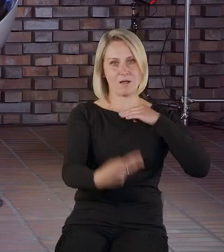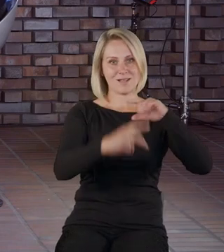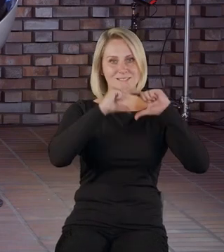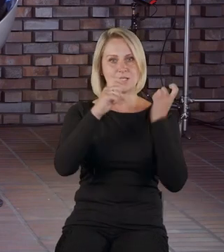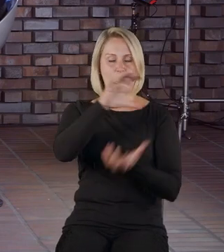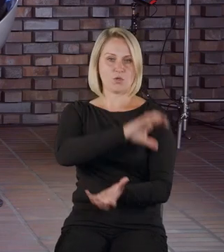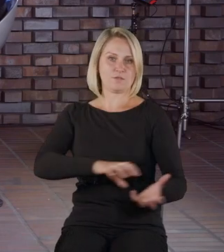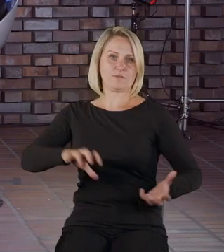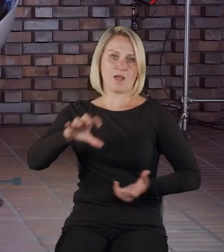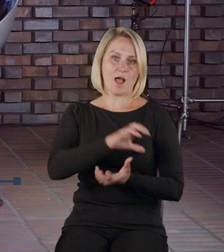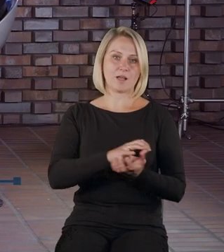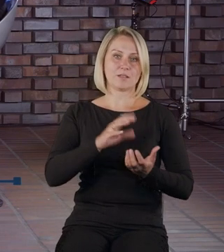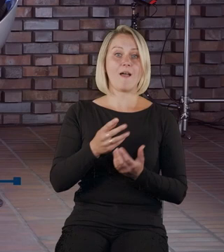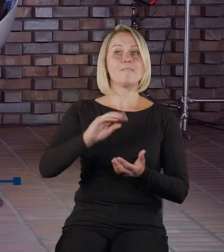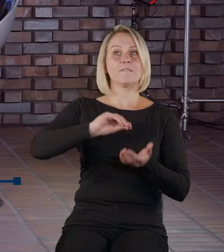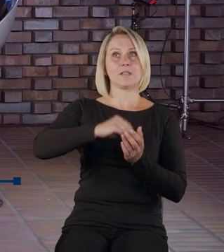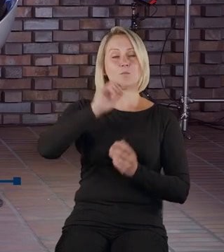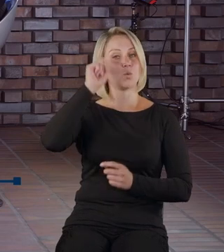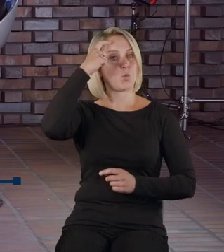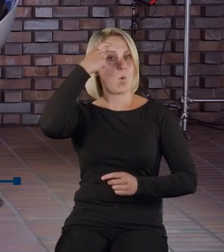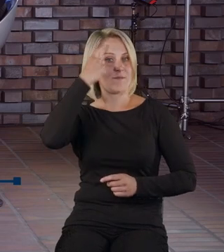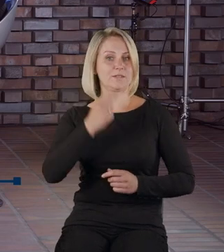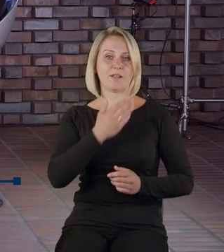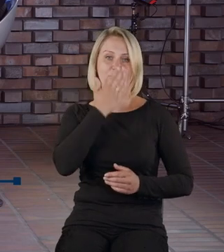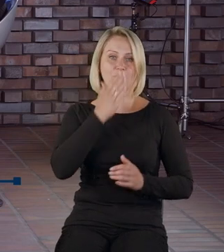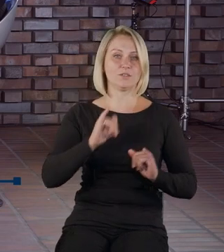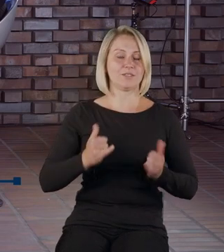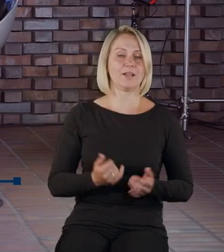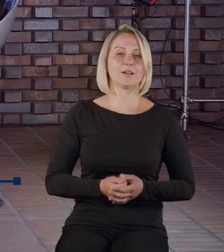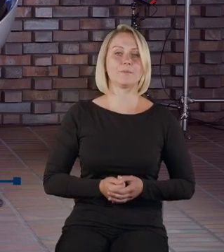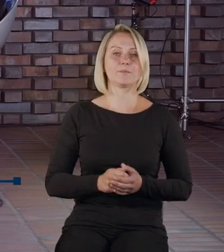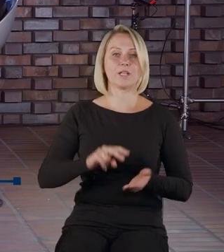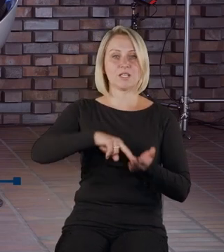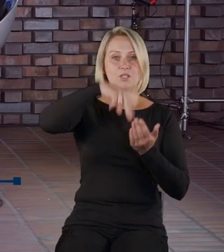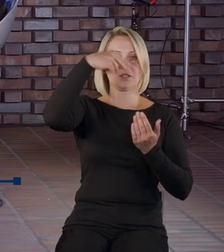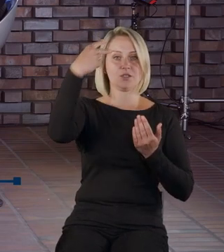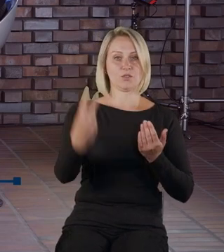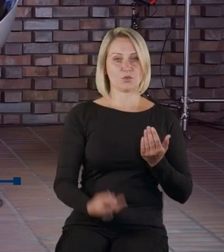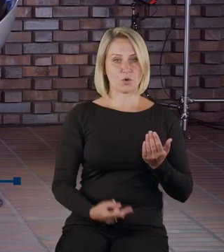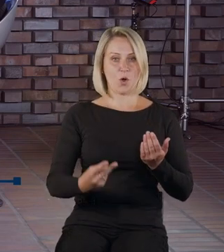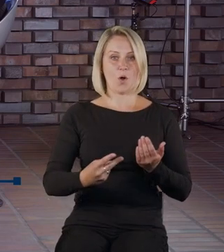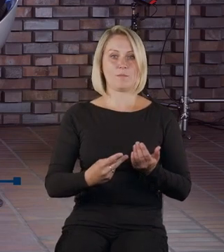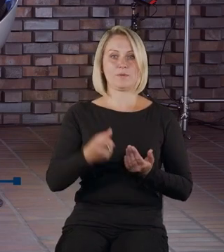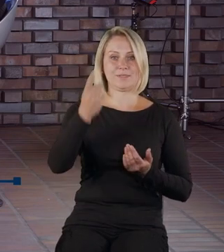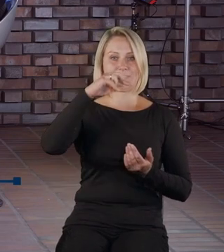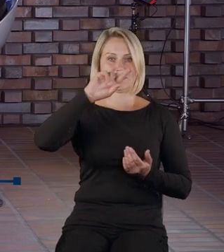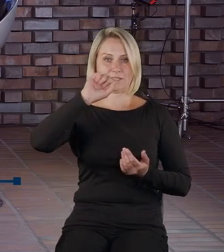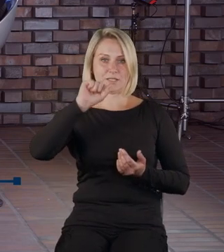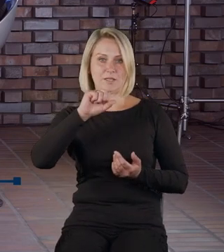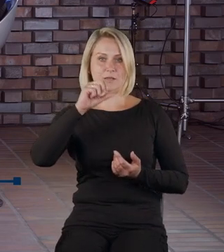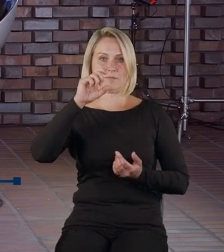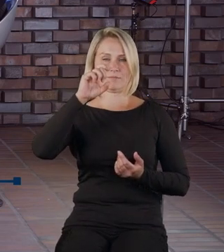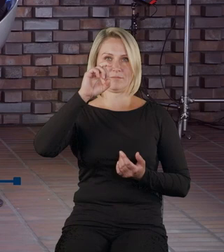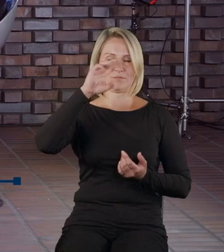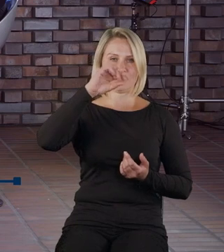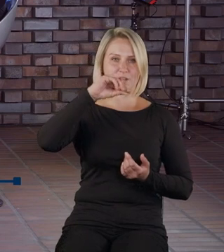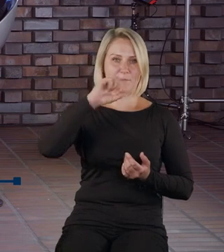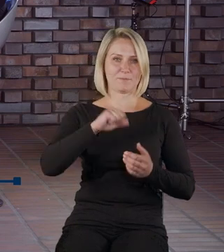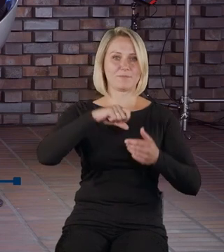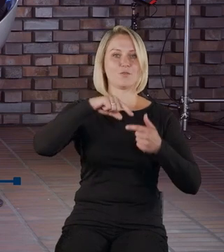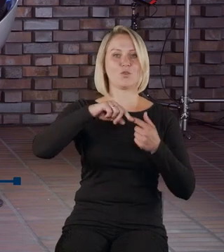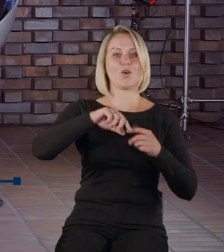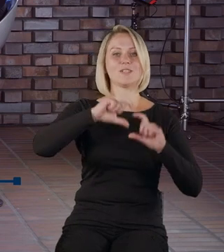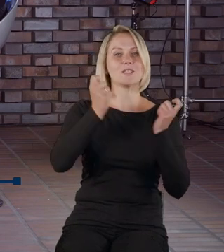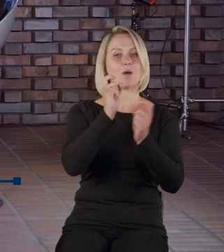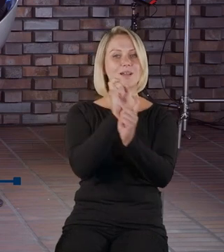świata. Motywem przewodnim każdej wyprawy jest skok typu Dream Jump. Podczas pierwszej krajowej